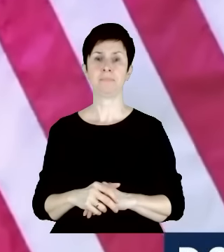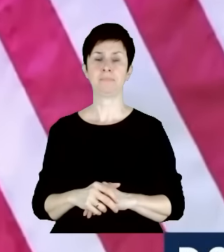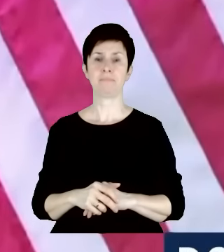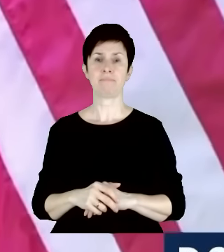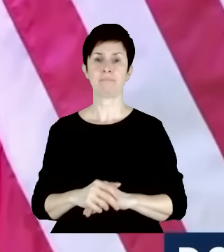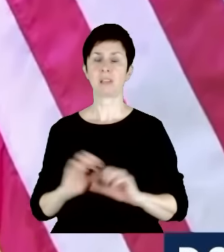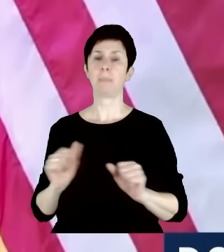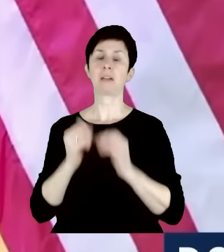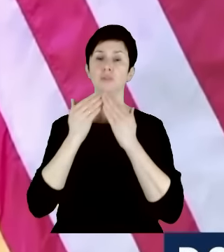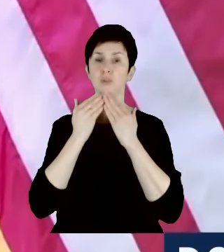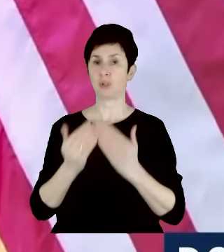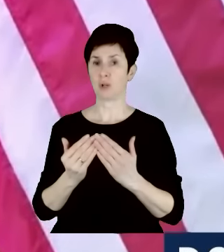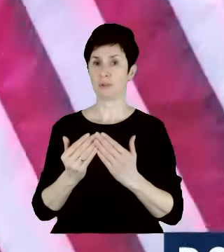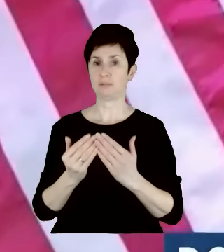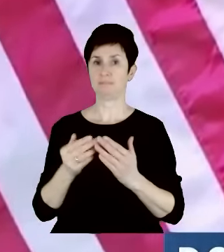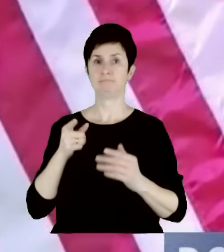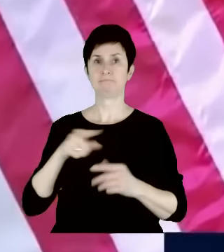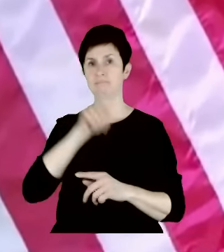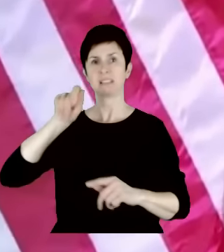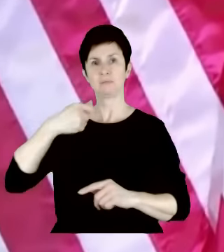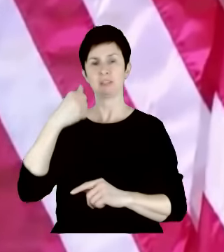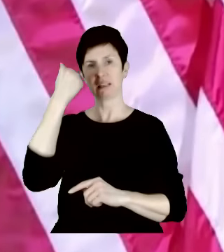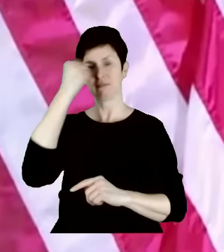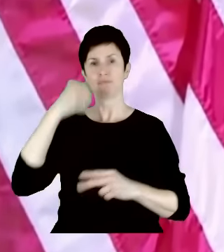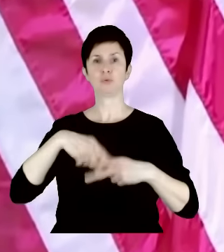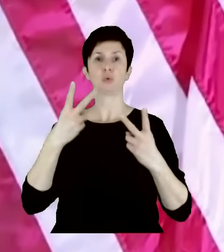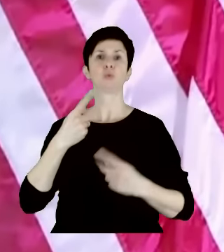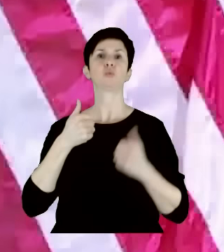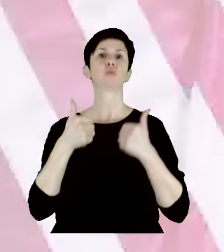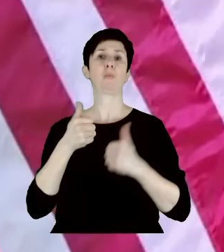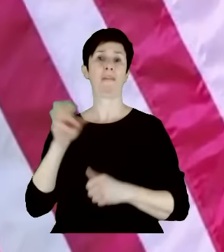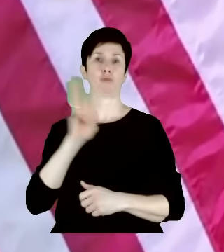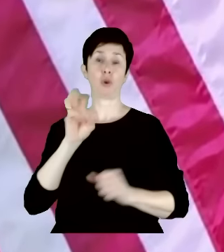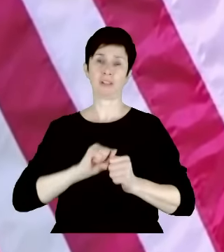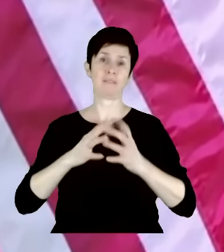Dziękuję bardzo. Nazywają ten dzień super wtorkiem. To wielki dzień.